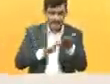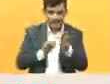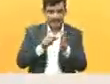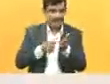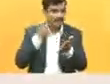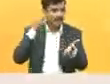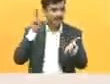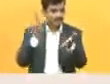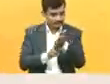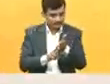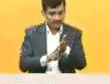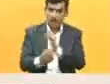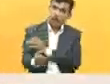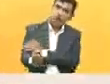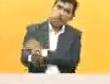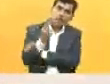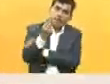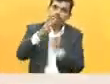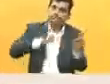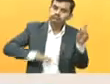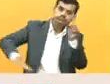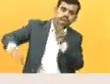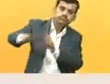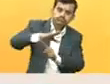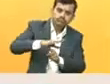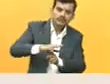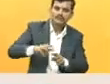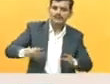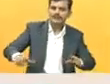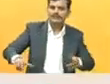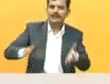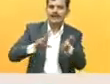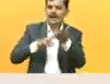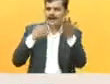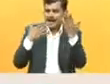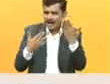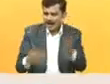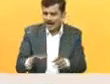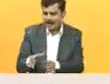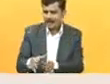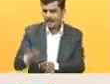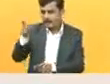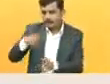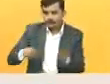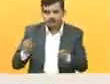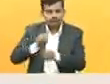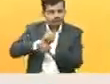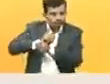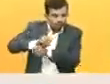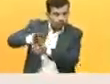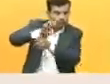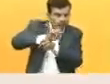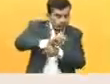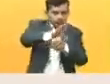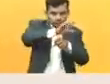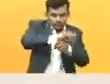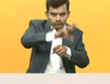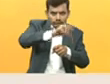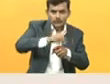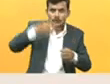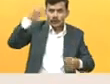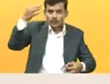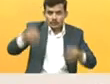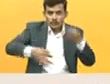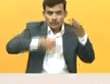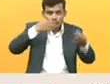इकोसिस्टम मजबूत हो रहा है। उन्होंने पर्यावरण के प्रति लोगों को जागरूक करने के लिए कई गीत लिखे